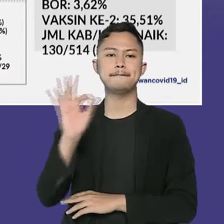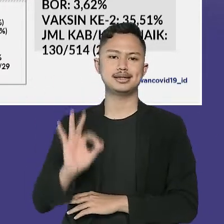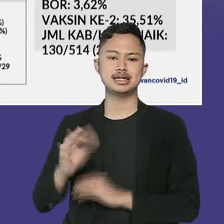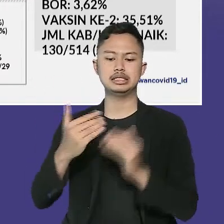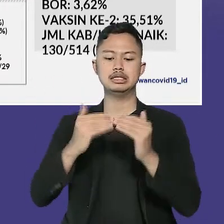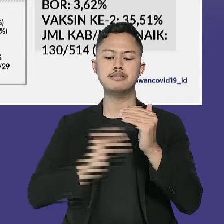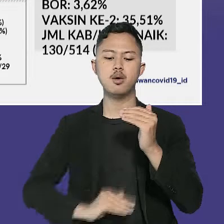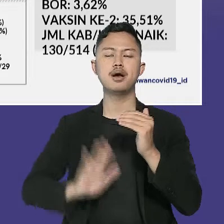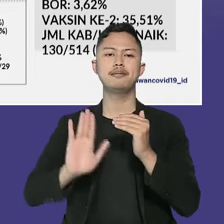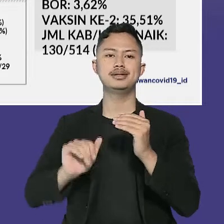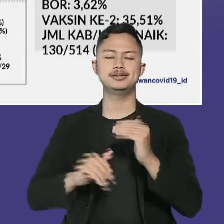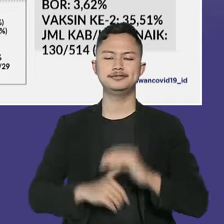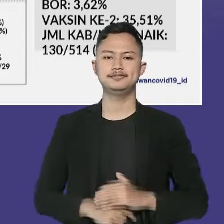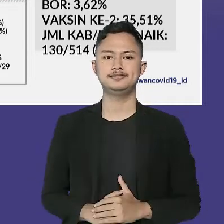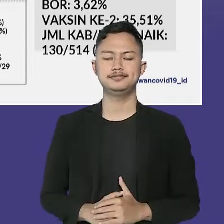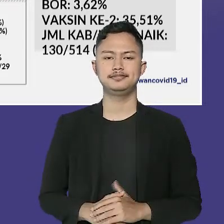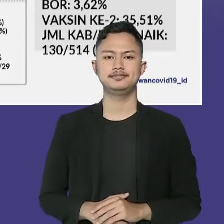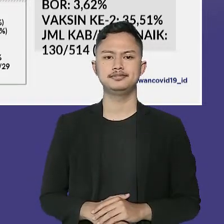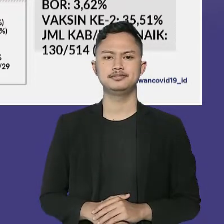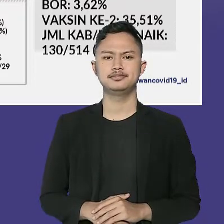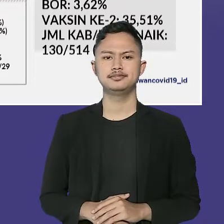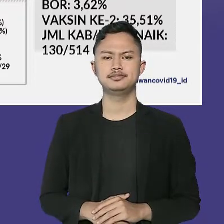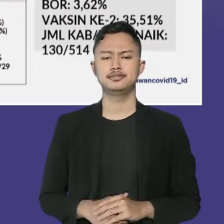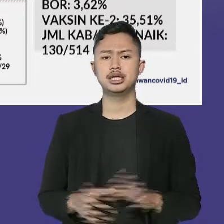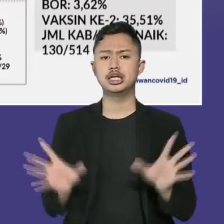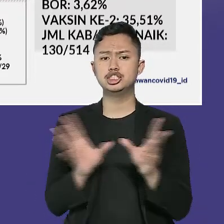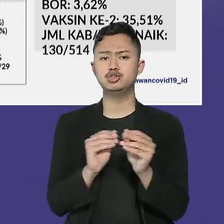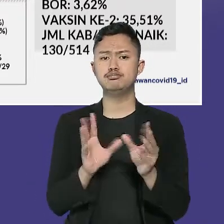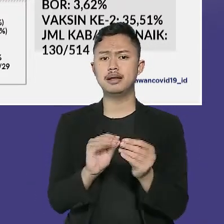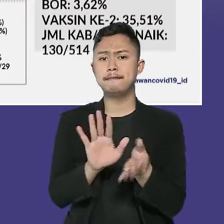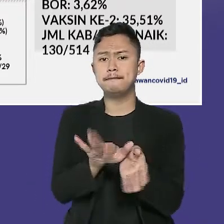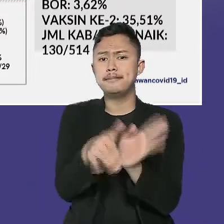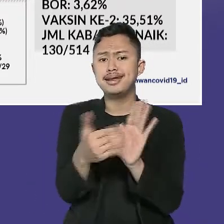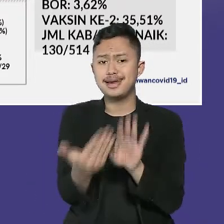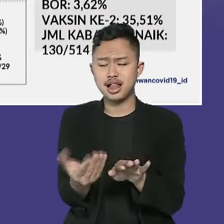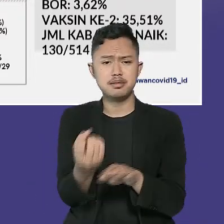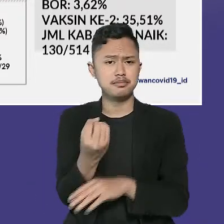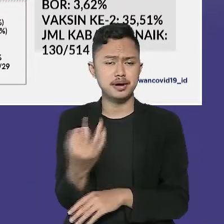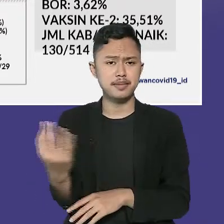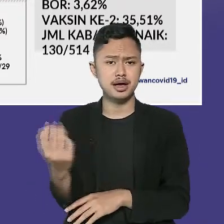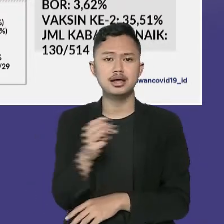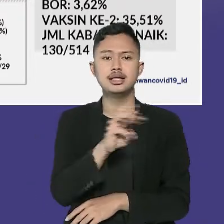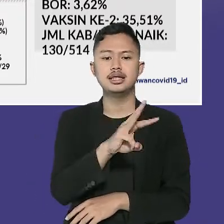93,35%. Persentase kematian nasional saat ini yaitu sebesar